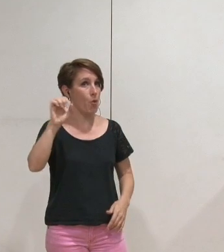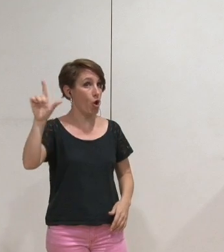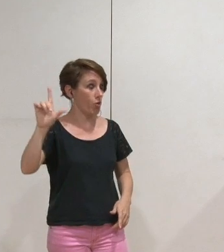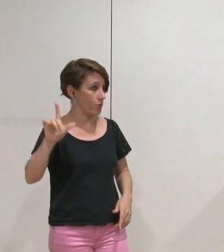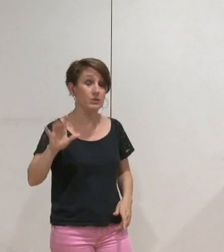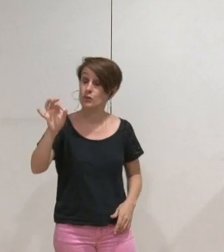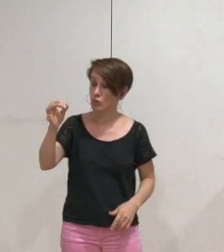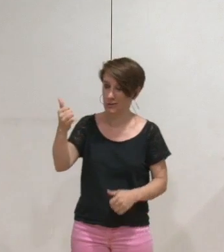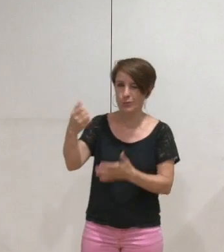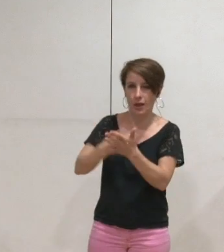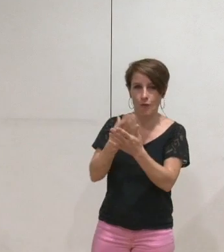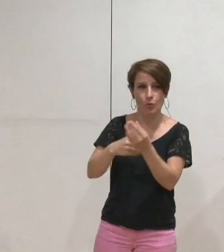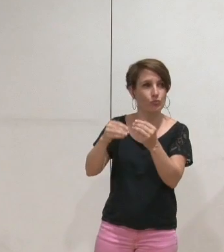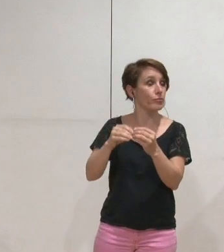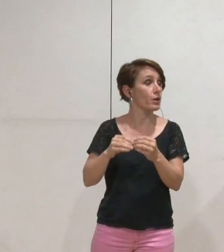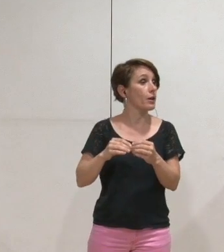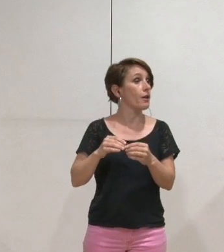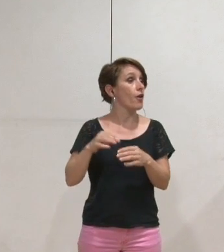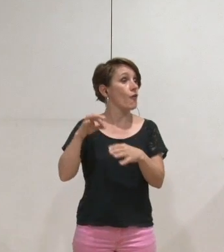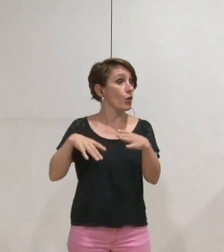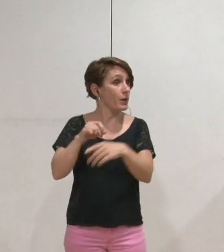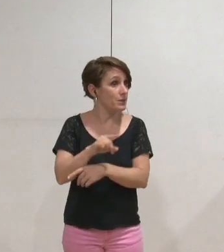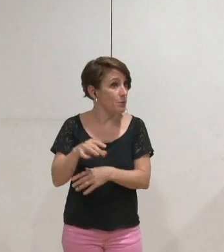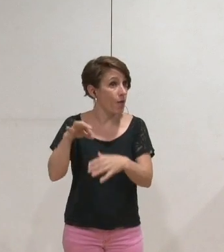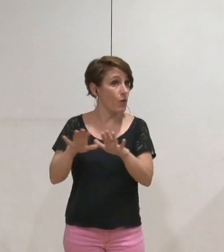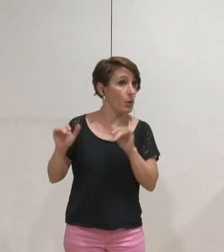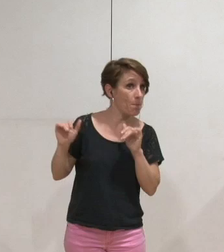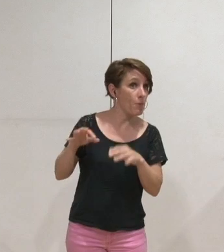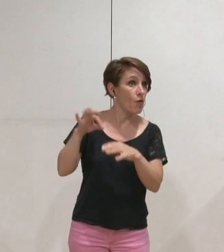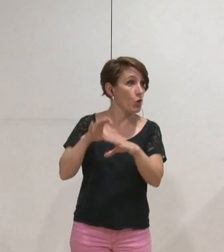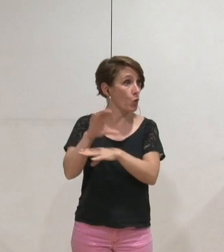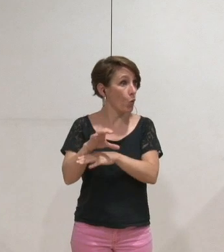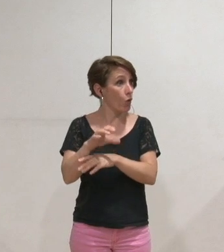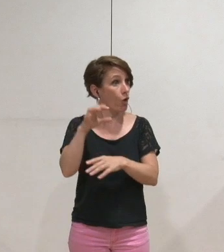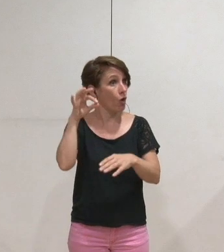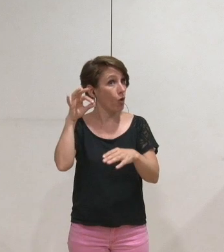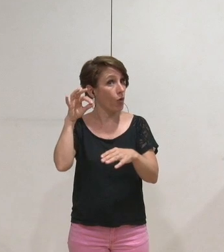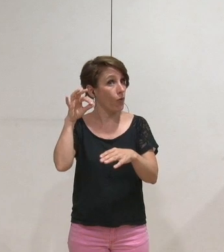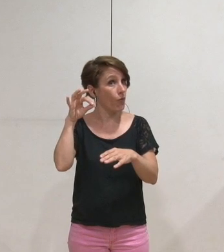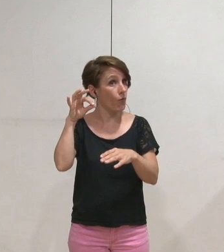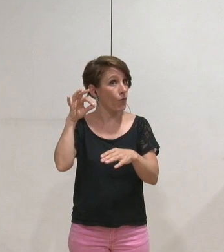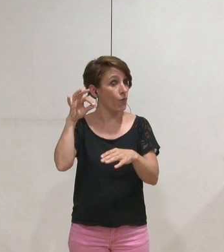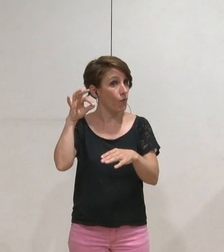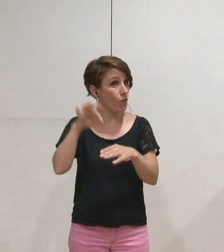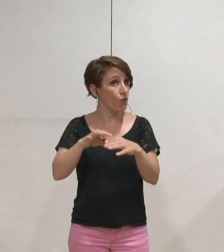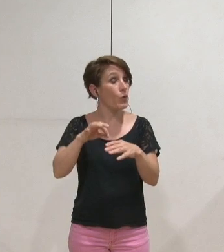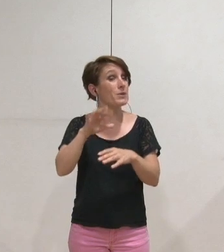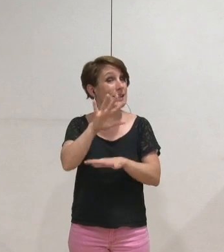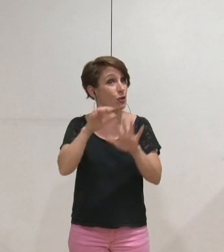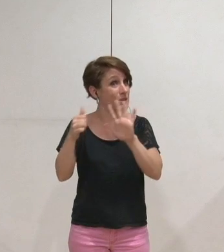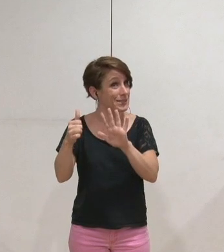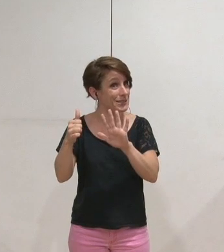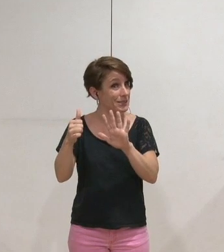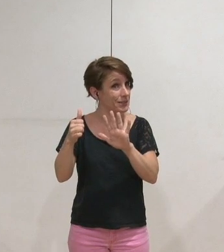préciser prend pas part au vote qui s'abstient qui est qui est contre qui est pour la